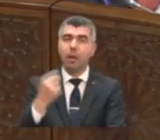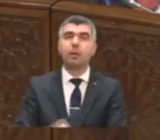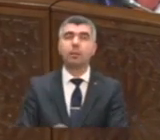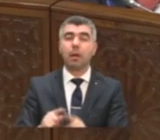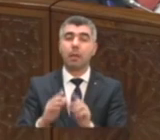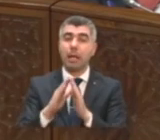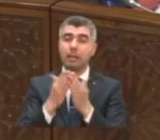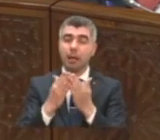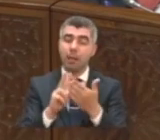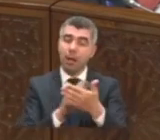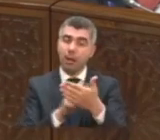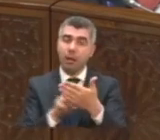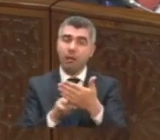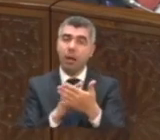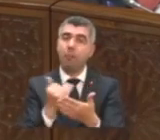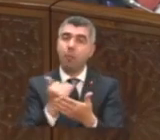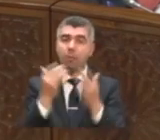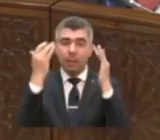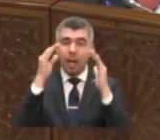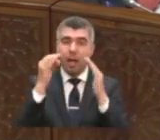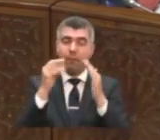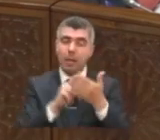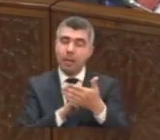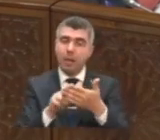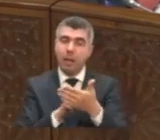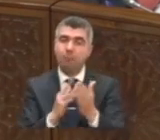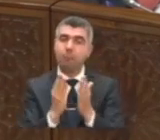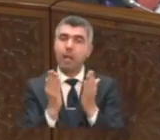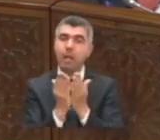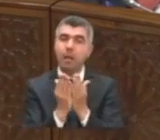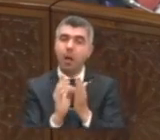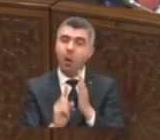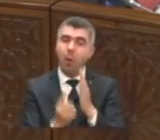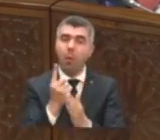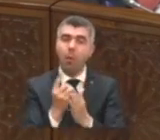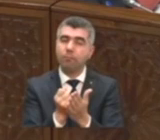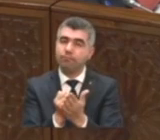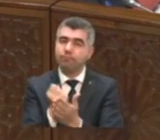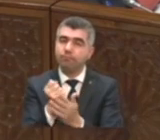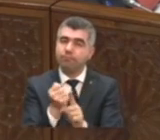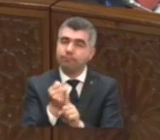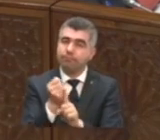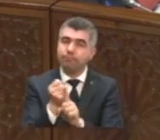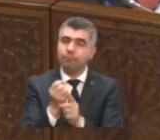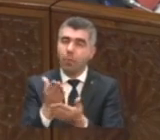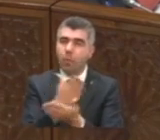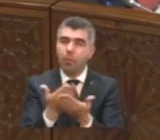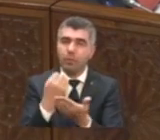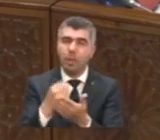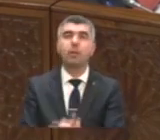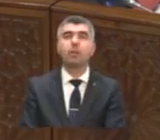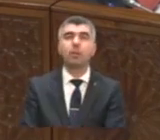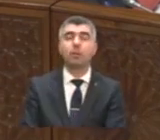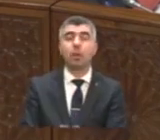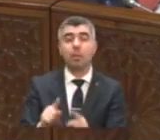بالكتاب بالقراءة، ثقافة القراءة نبدأها من المدرسة. لهذا سوف يكون خراط يعني الوزراء في هذا المجال باش